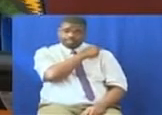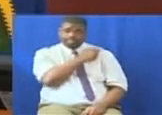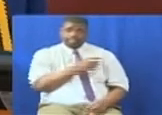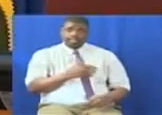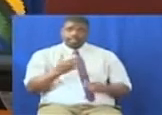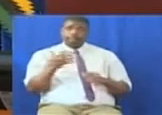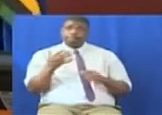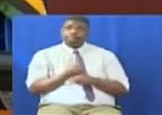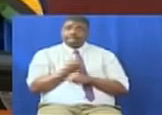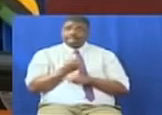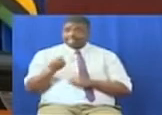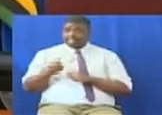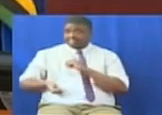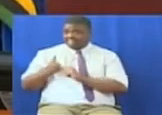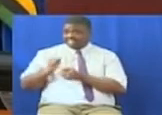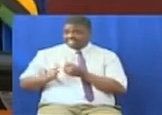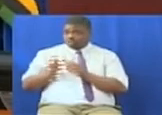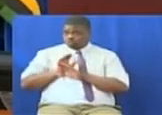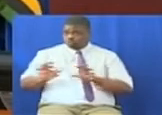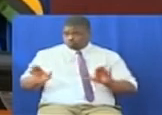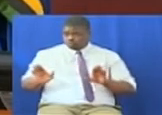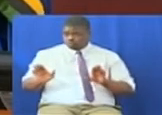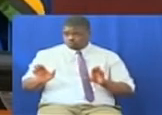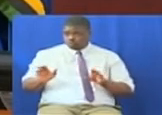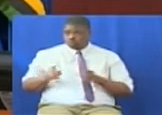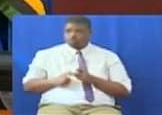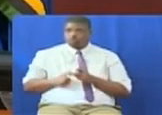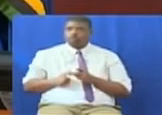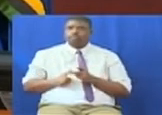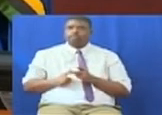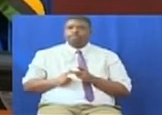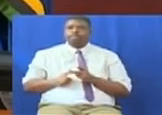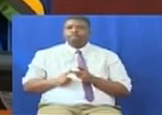amepata tatizo, na kwa hiyo yuko